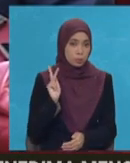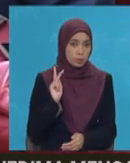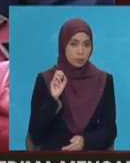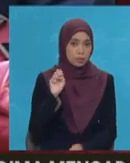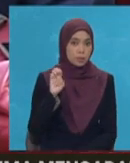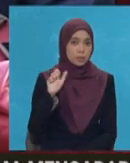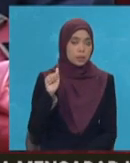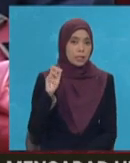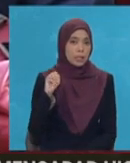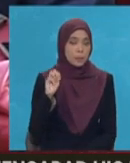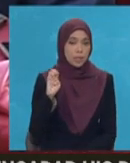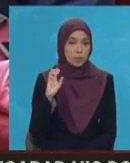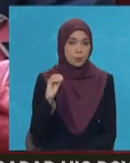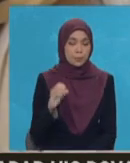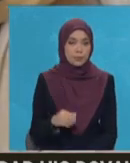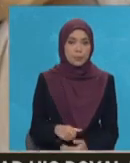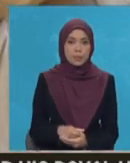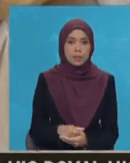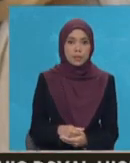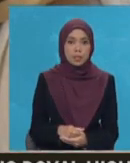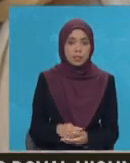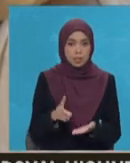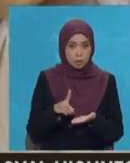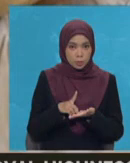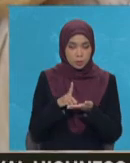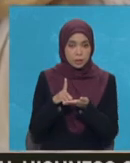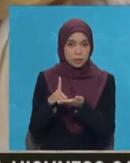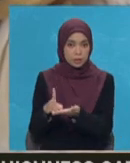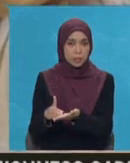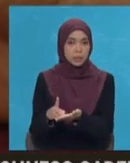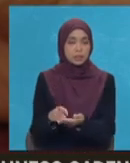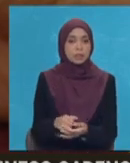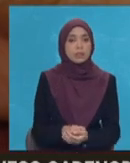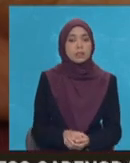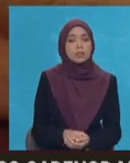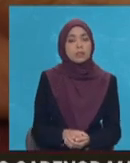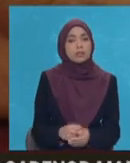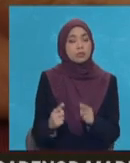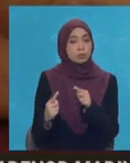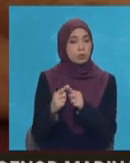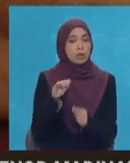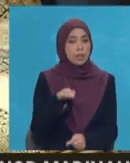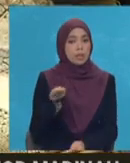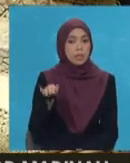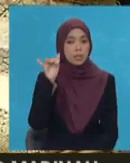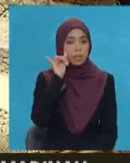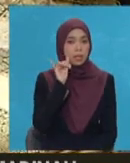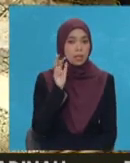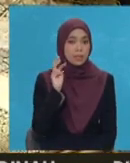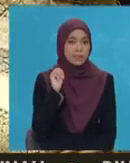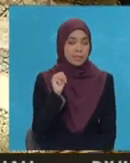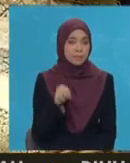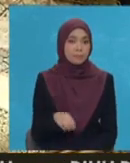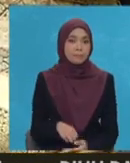rantaurkan dengan penyampaian Darma hasil kutipan sumbangan dari warga sini kepada anak-anak yatim mantan warga